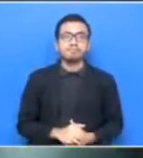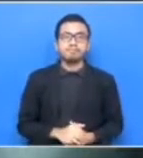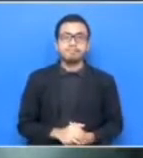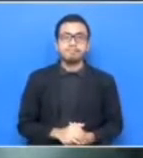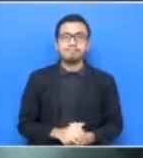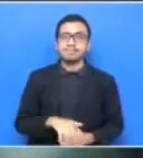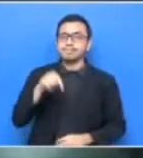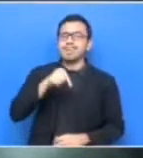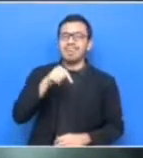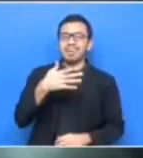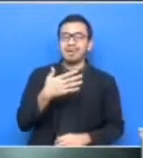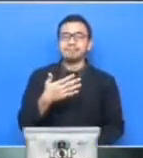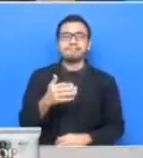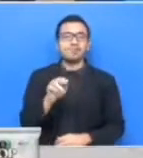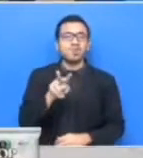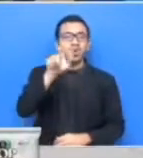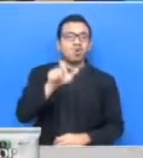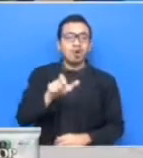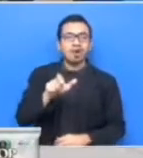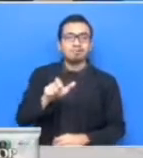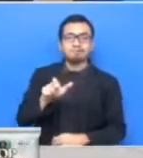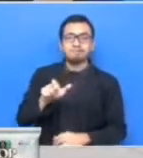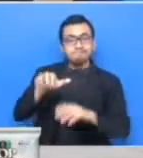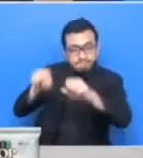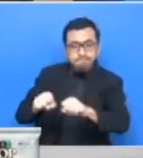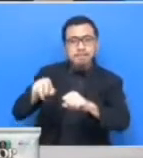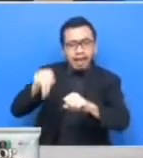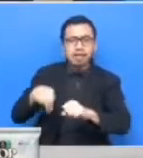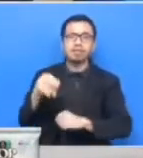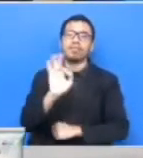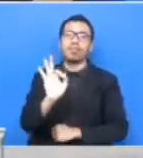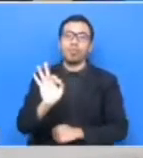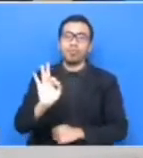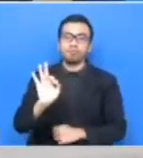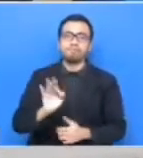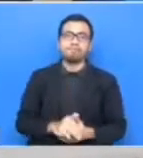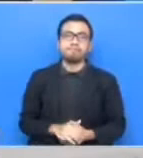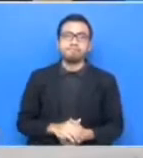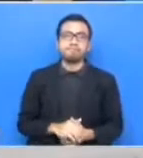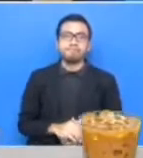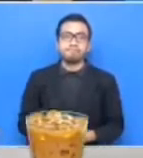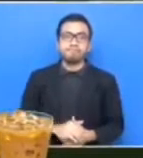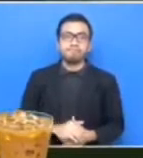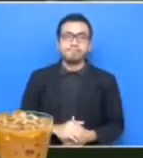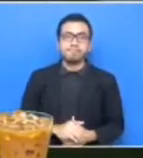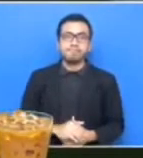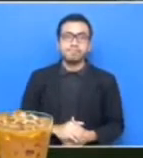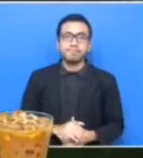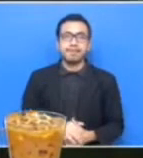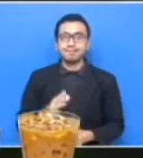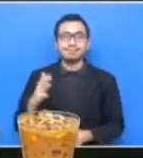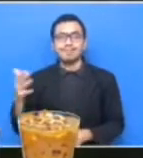sampai saat ini sampai sekarang belum ada yang kabar Saya tahi telepon keluarganya